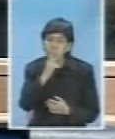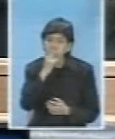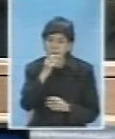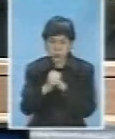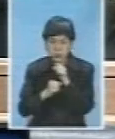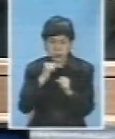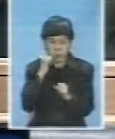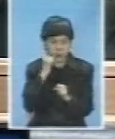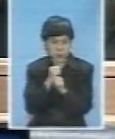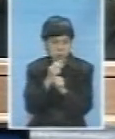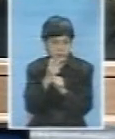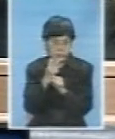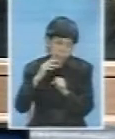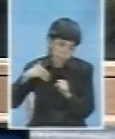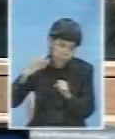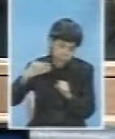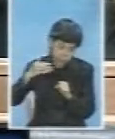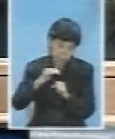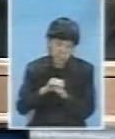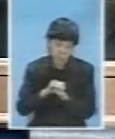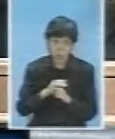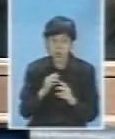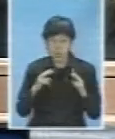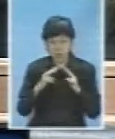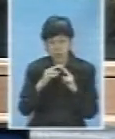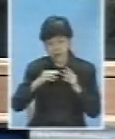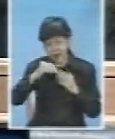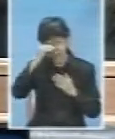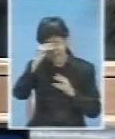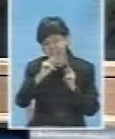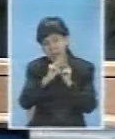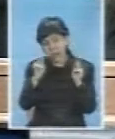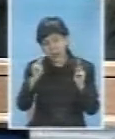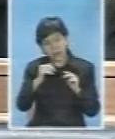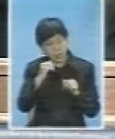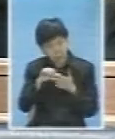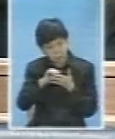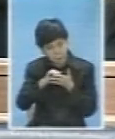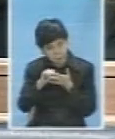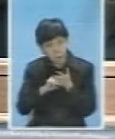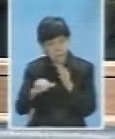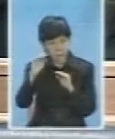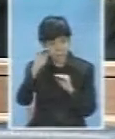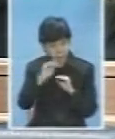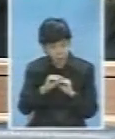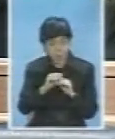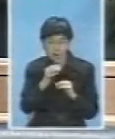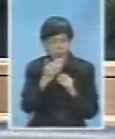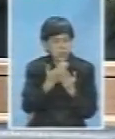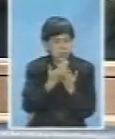ปีที่ผ่านมากระทรวงศึกษาธิการเป็นกระทรวงเดียวที่กรรมาธิการได้แปลยติเพิ่มมาทุ